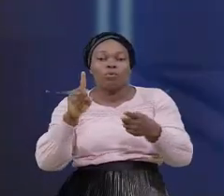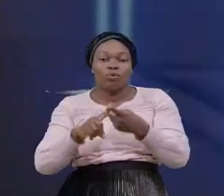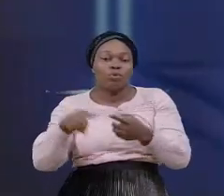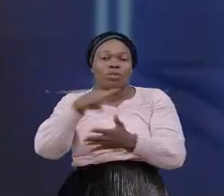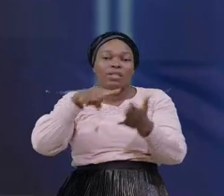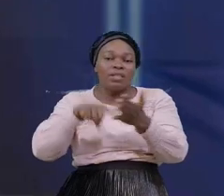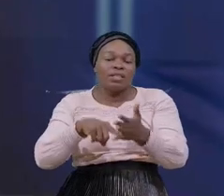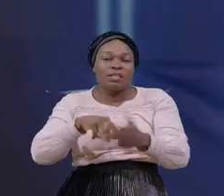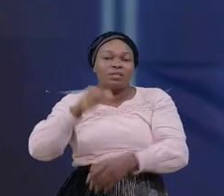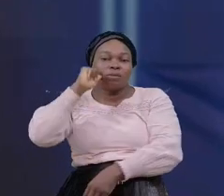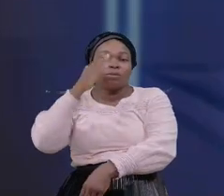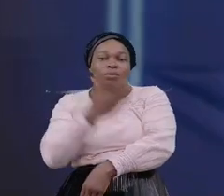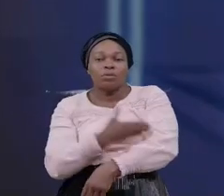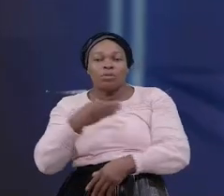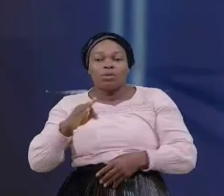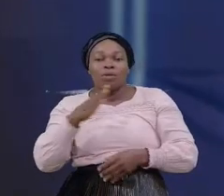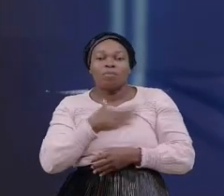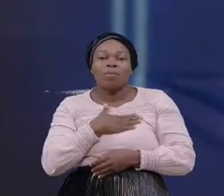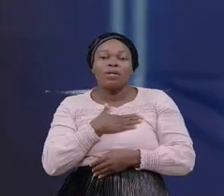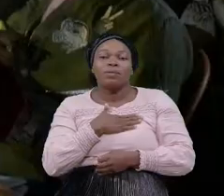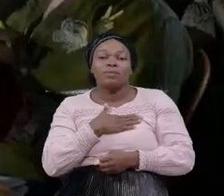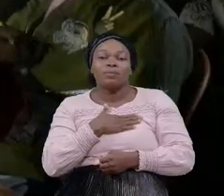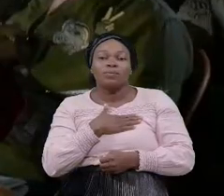Viens à ma fille.